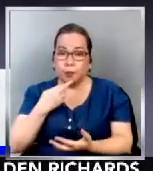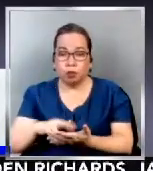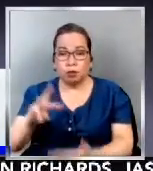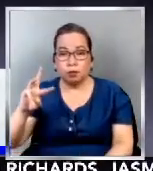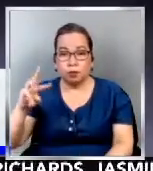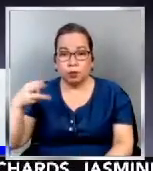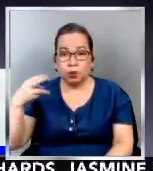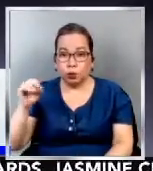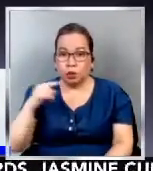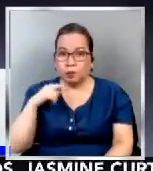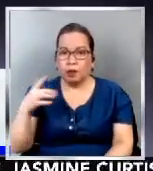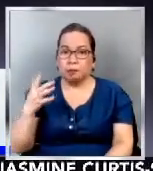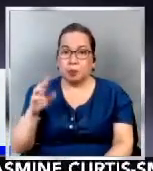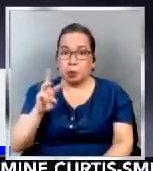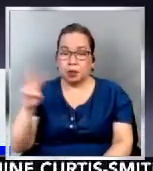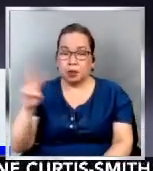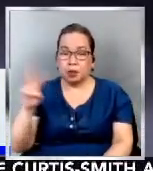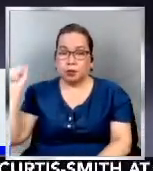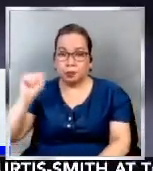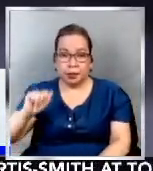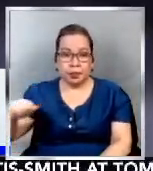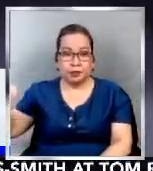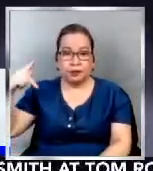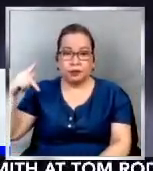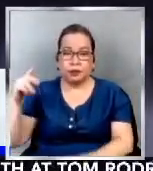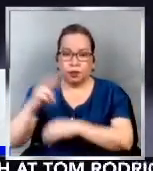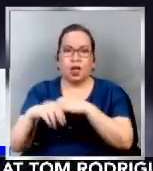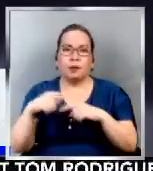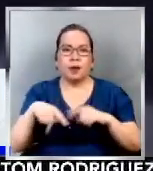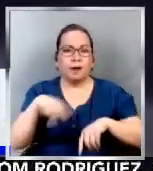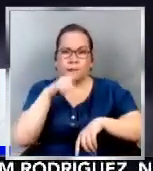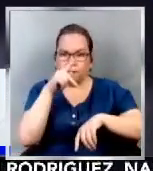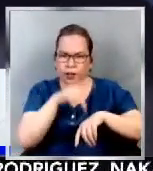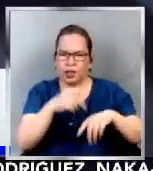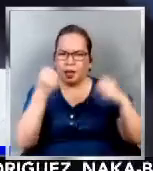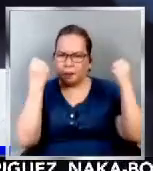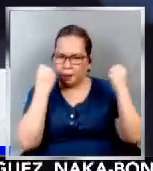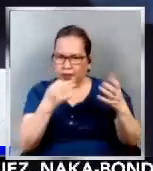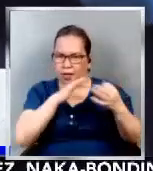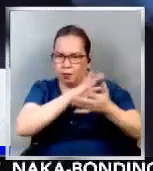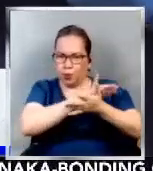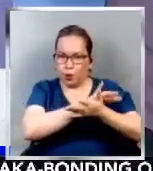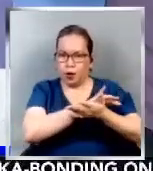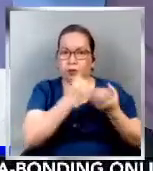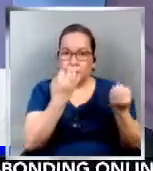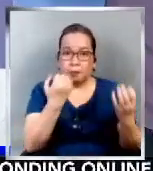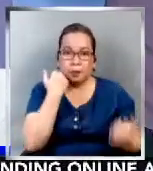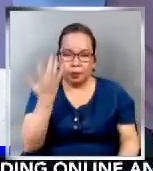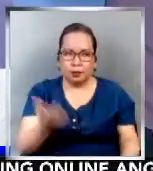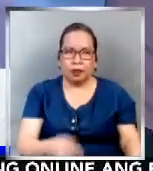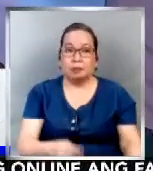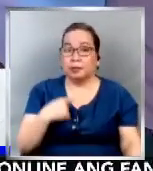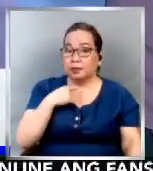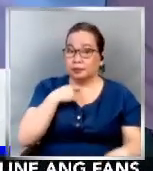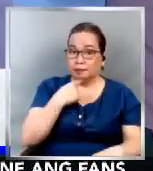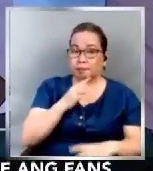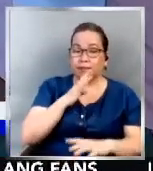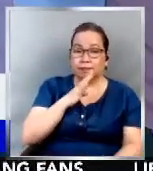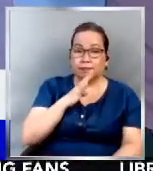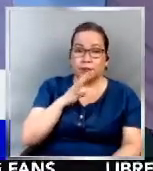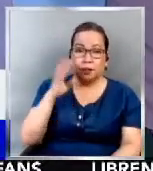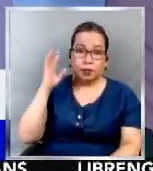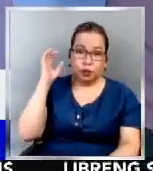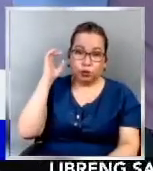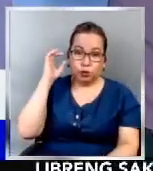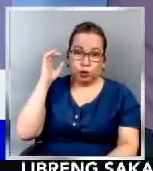may pinakamaraming bagong COVID cases at namamatay dahil dito. Our case fatality rate has been consistent